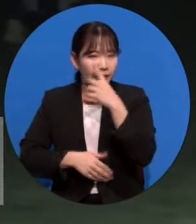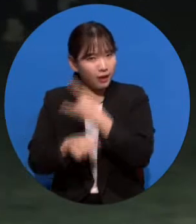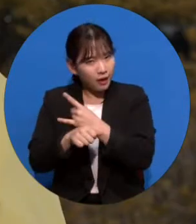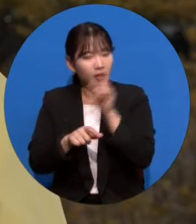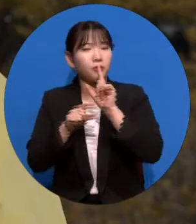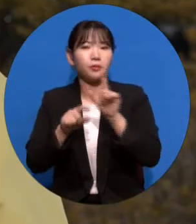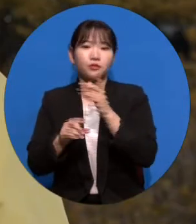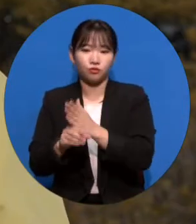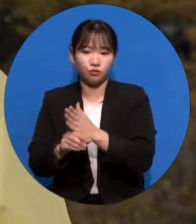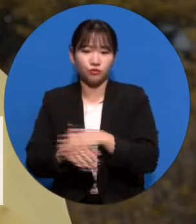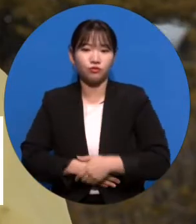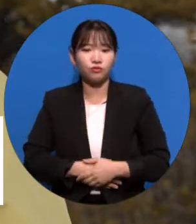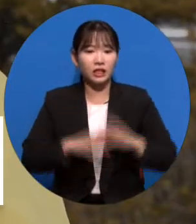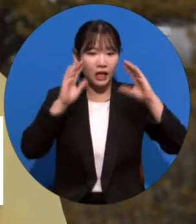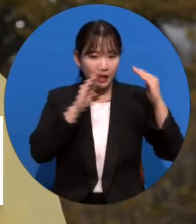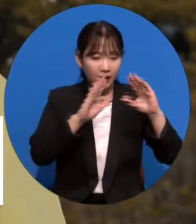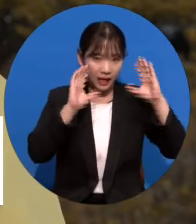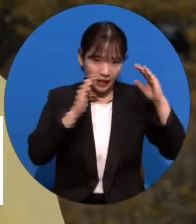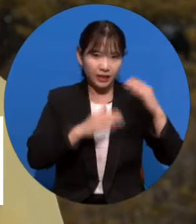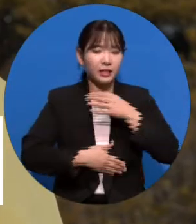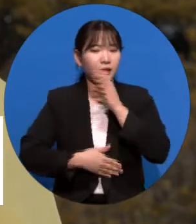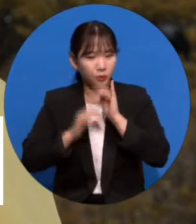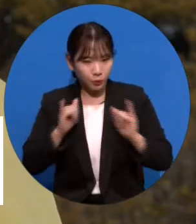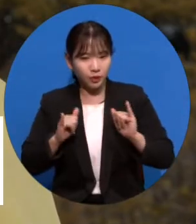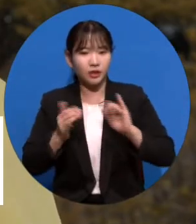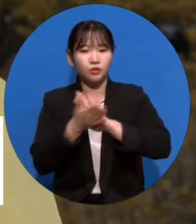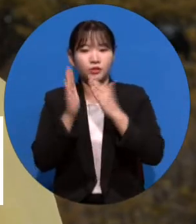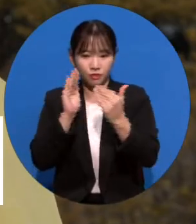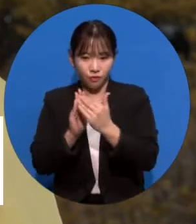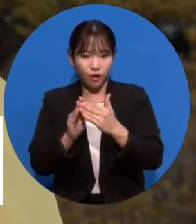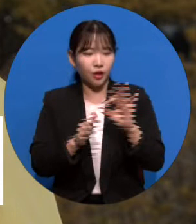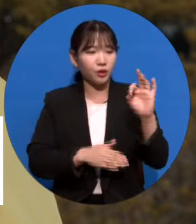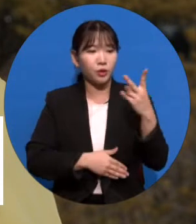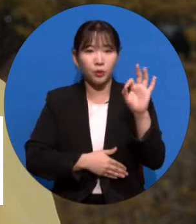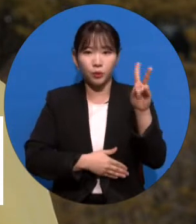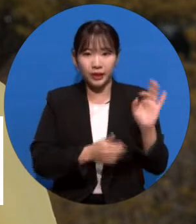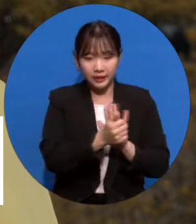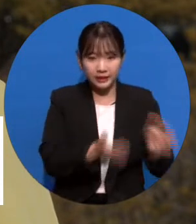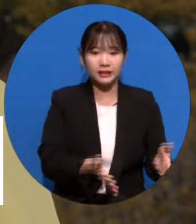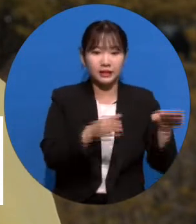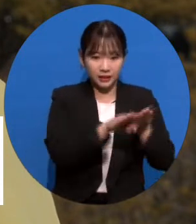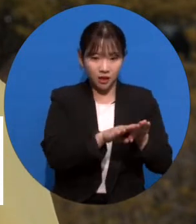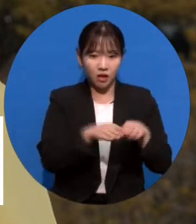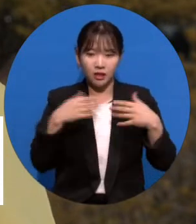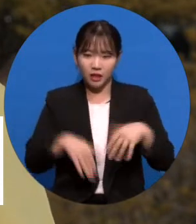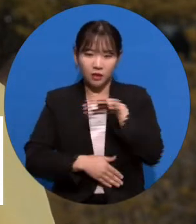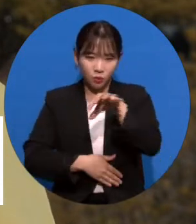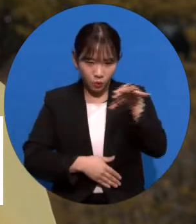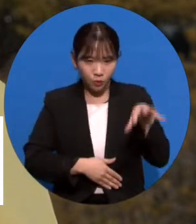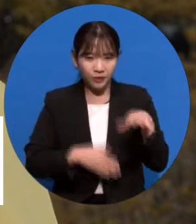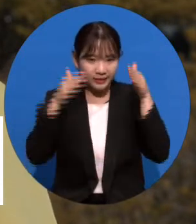있습니다. 또 어린이들, 노약자들 있는 유치원, 그다음에 그 요양시설 등 이런